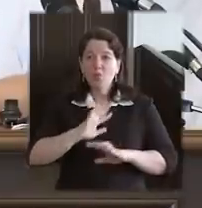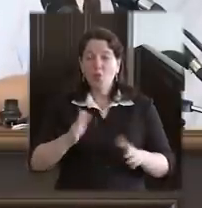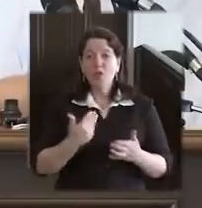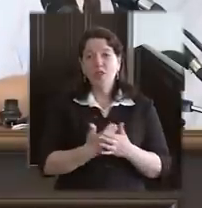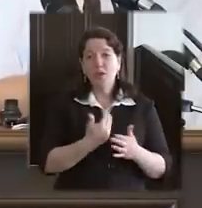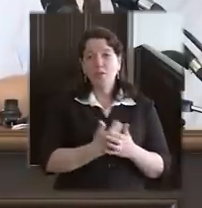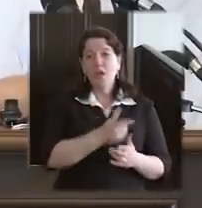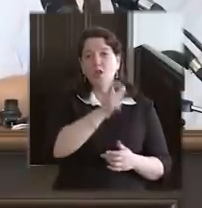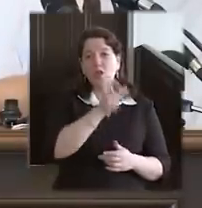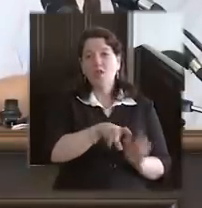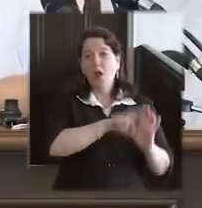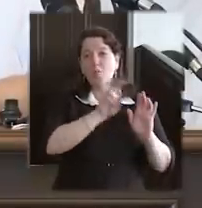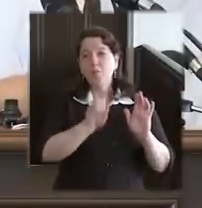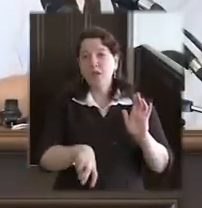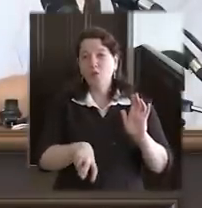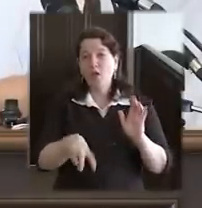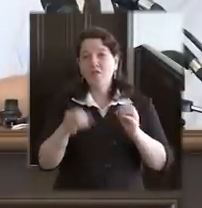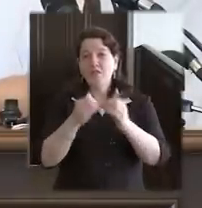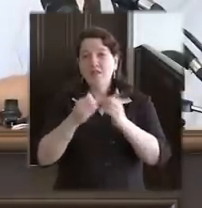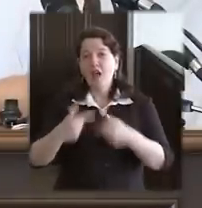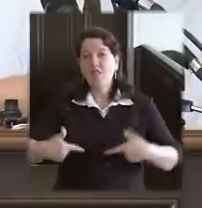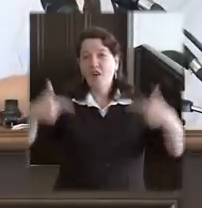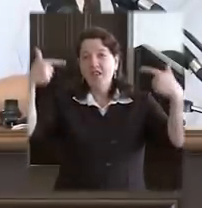представляете, я прыгнул с 10-го этажа, ну, кто меня накажет?